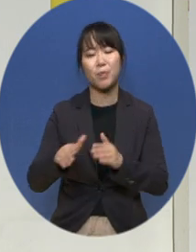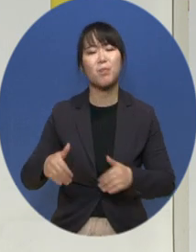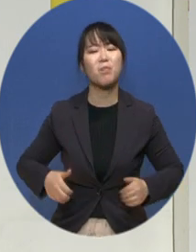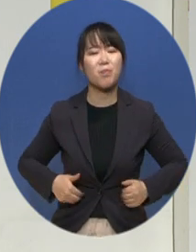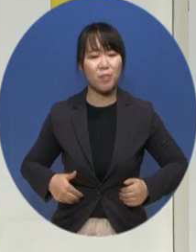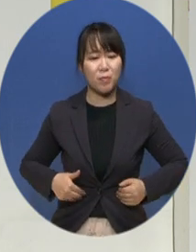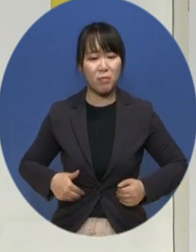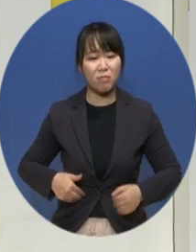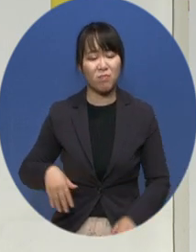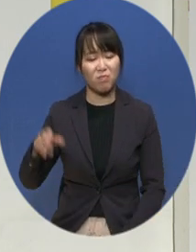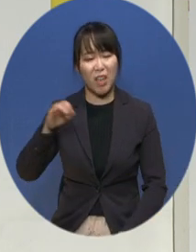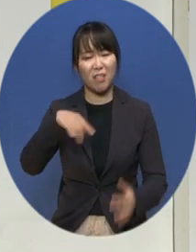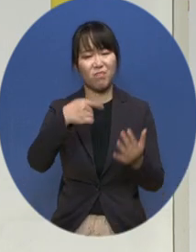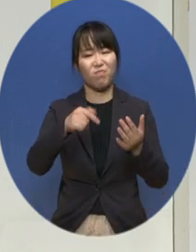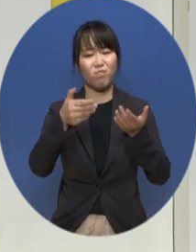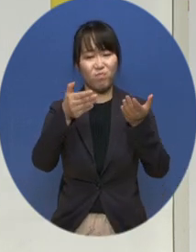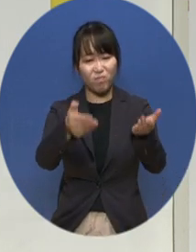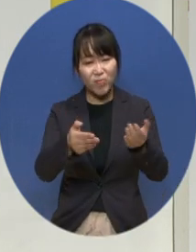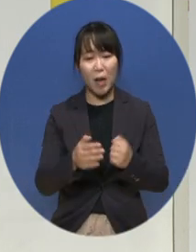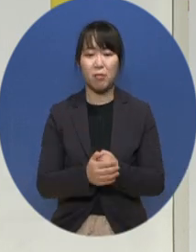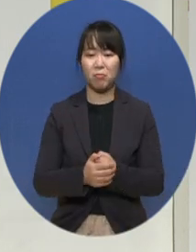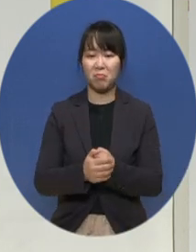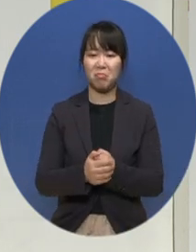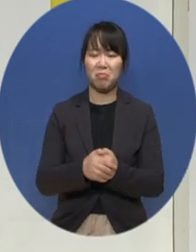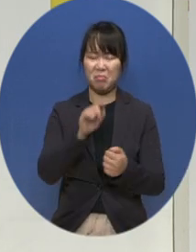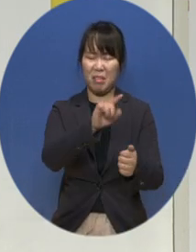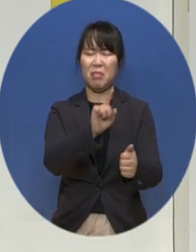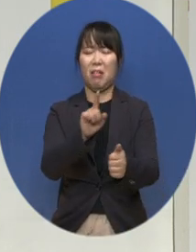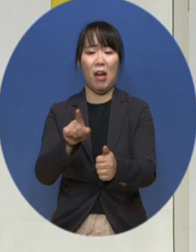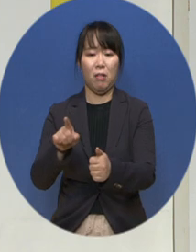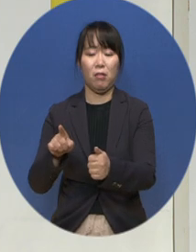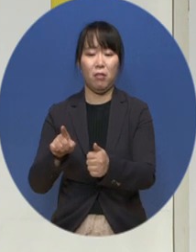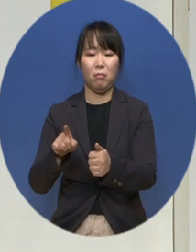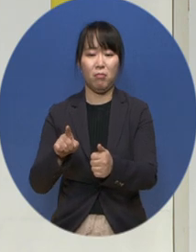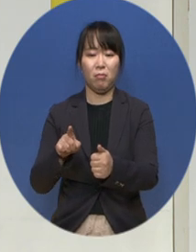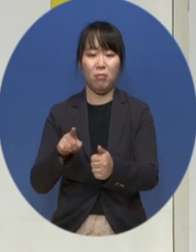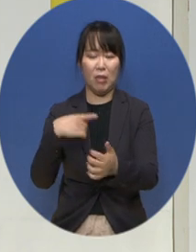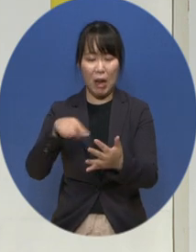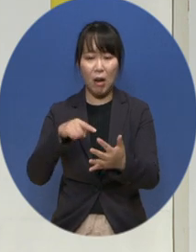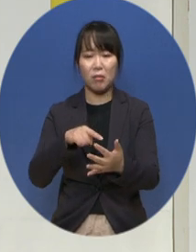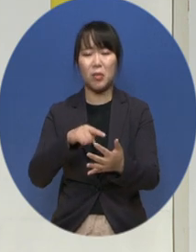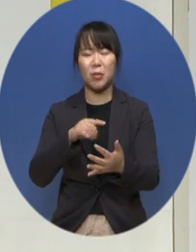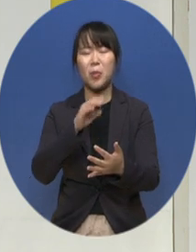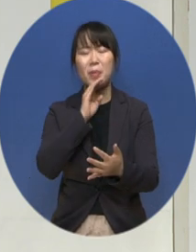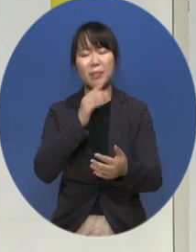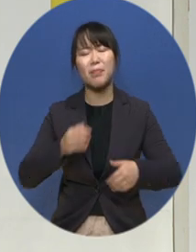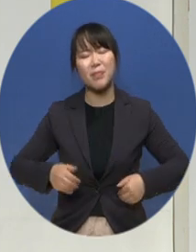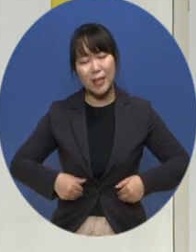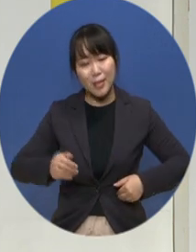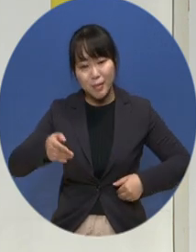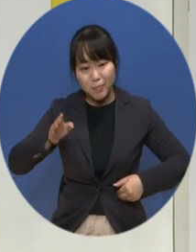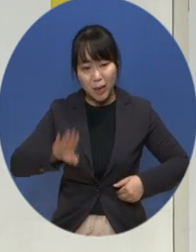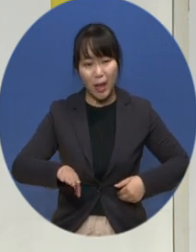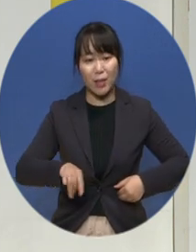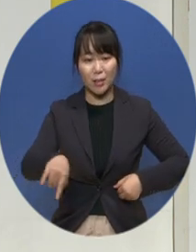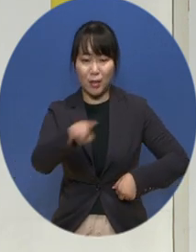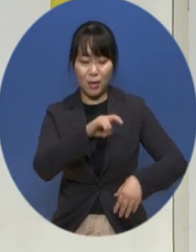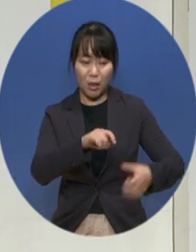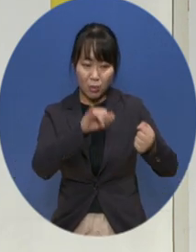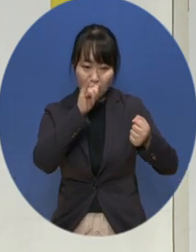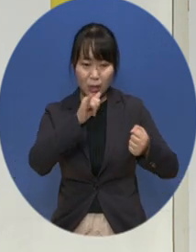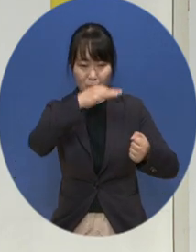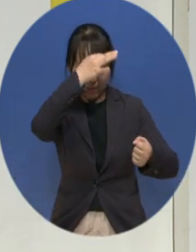그냥 아 다리 켜 준다 또 이래라 저래라 노 필요하지만 예 그런 그들이 갖고 있는